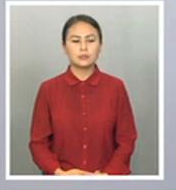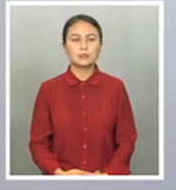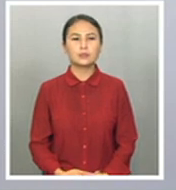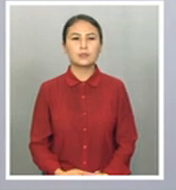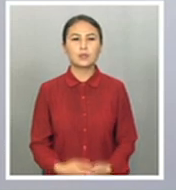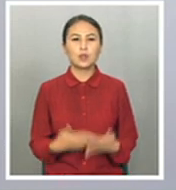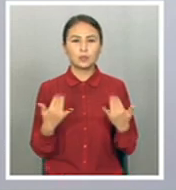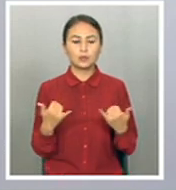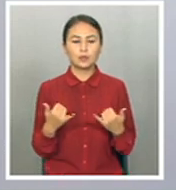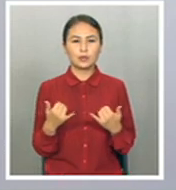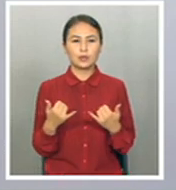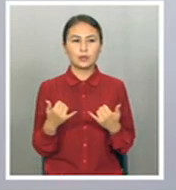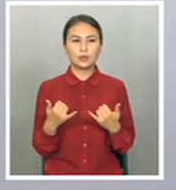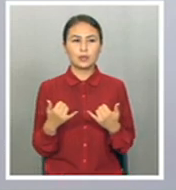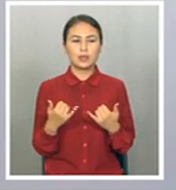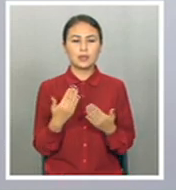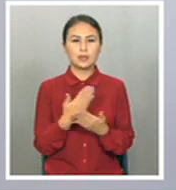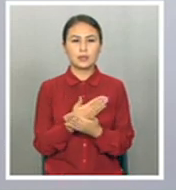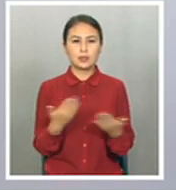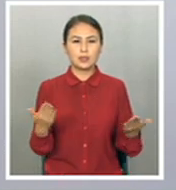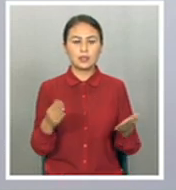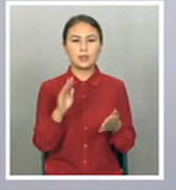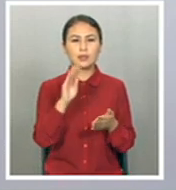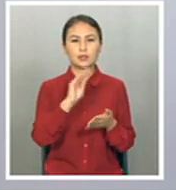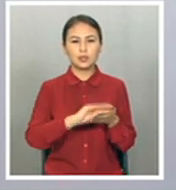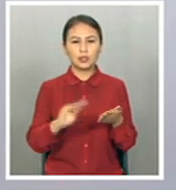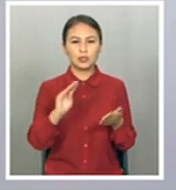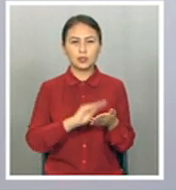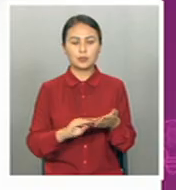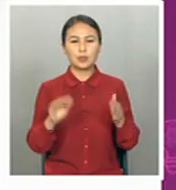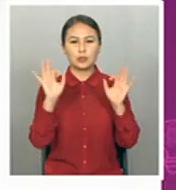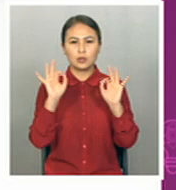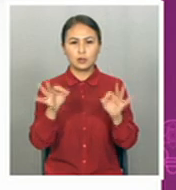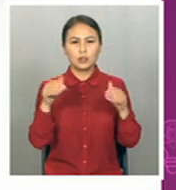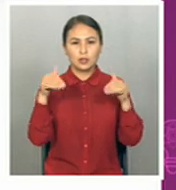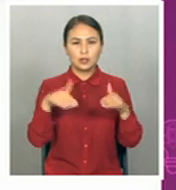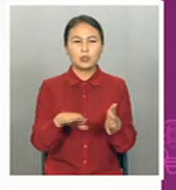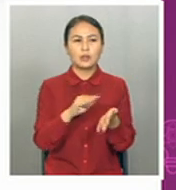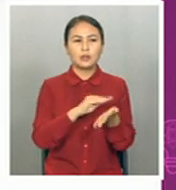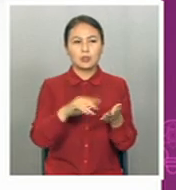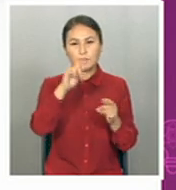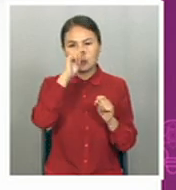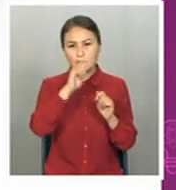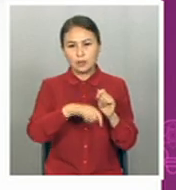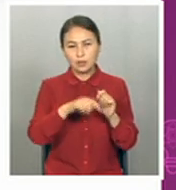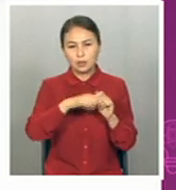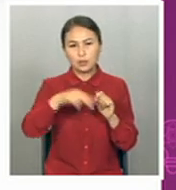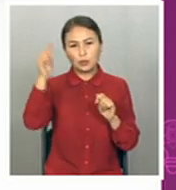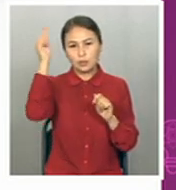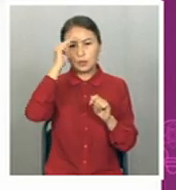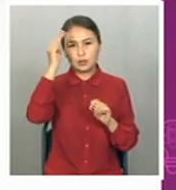Бүгінгі сабақта сіз теңдеу шешімдерінің дұрыстығын тексеруді үйренесіз.